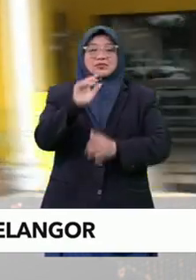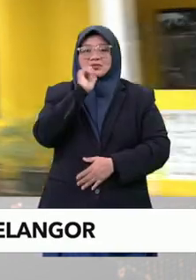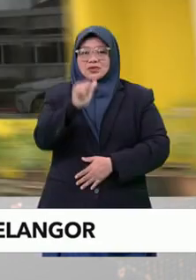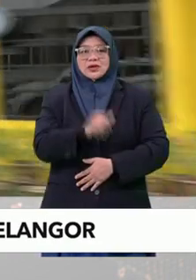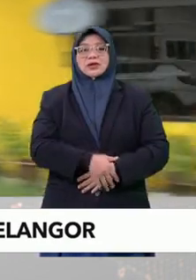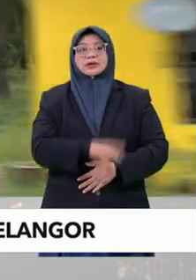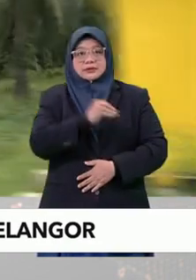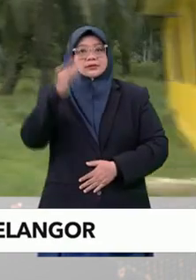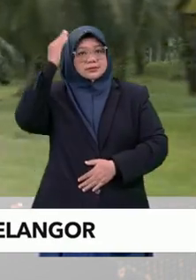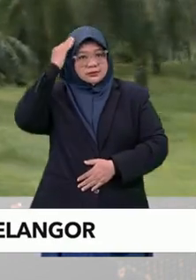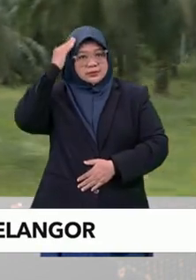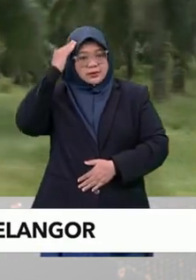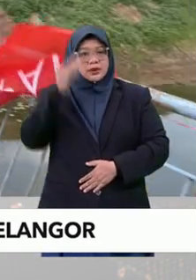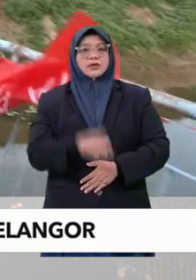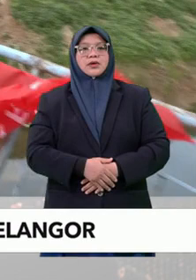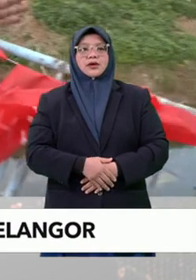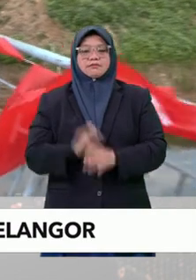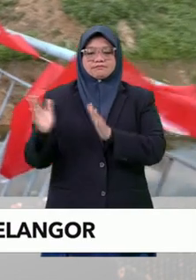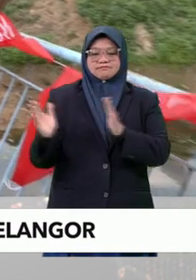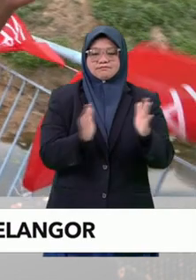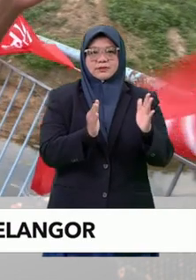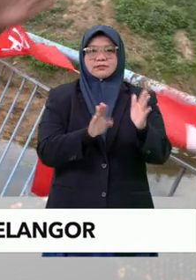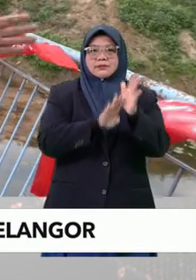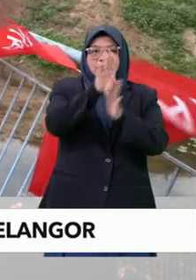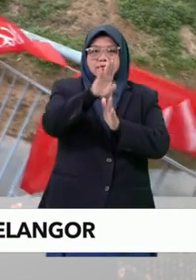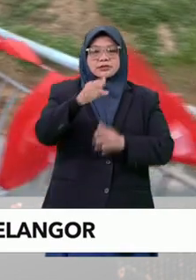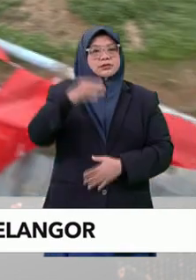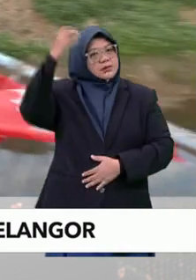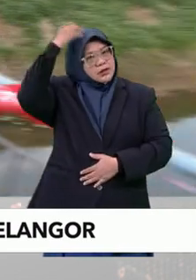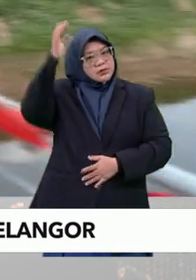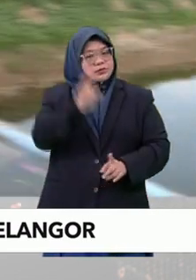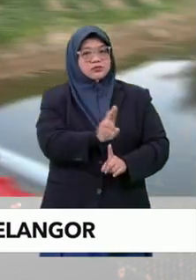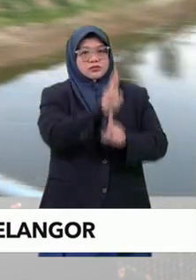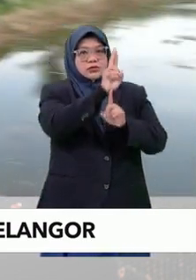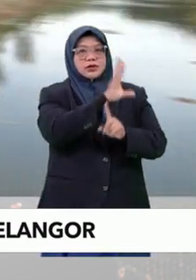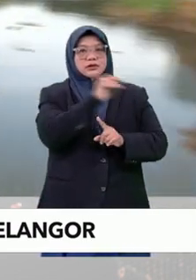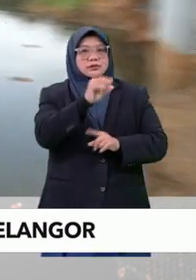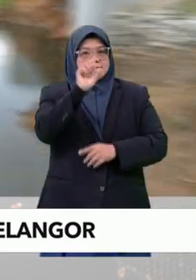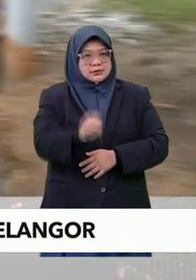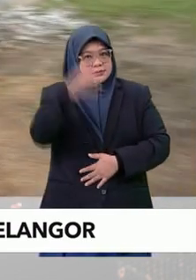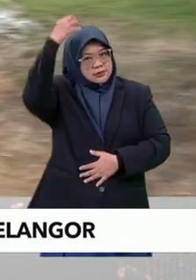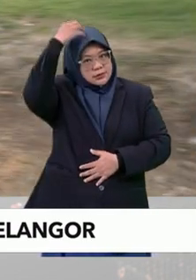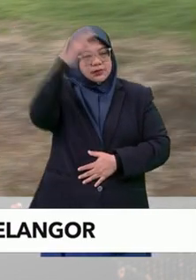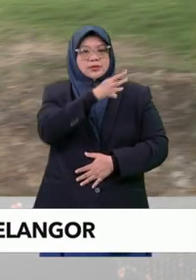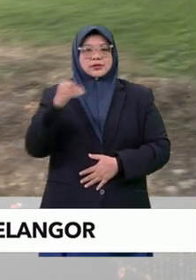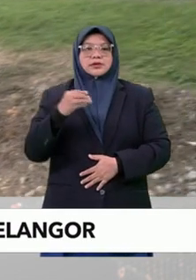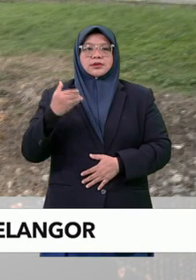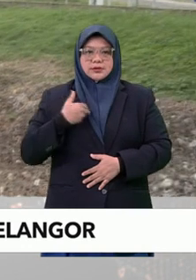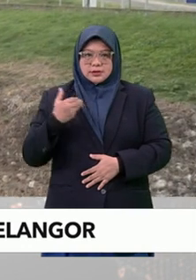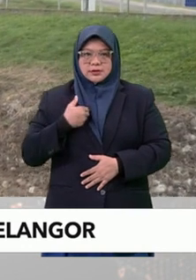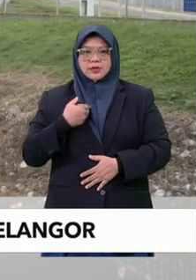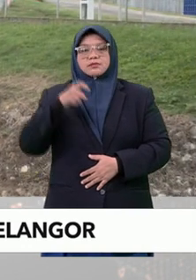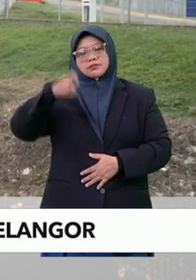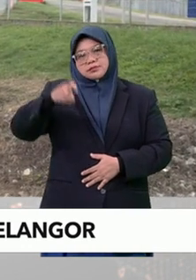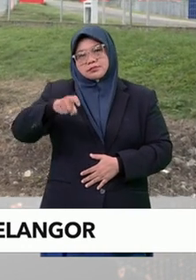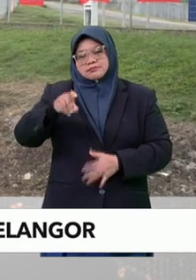kota serango kita tahu bahwa pelan-pelan sana pembangunan negeri selango ini di kawasan-kawasan utara kawasan Asia Selatan yang mana semi Eben eee